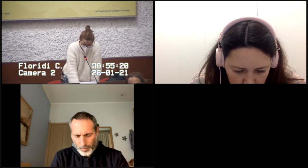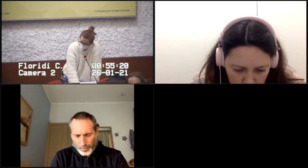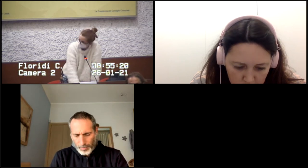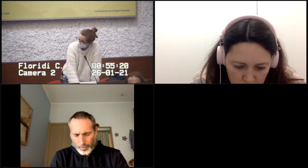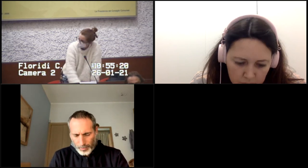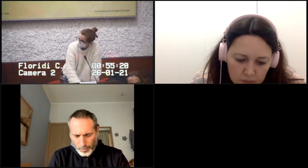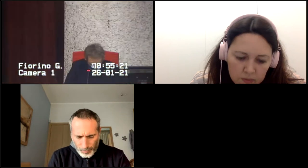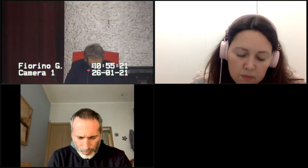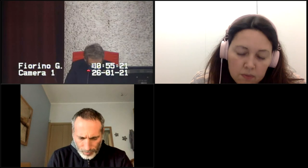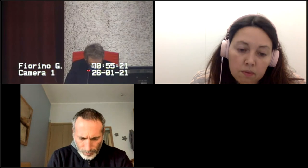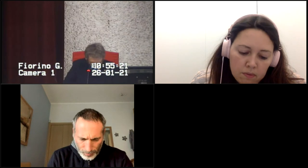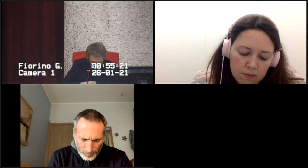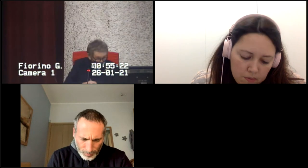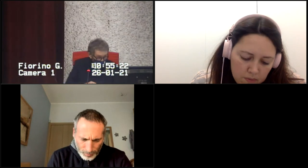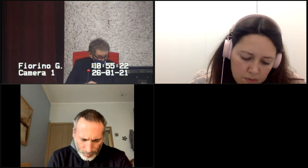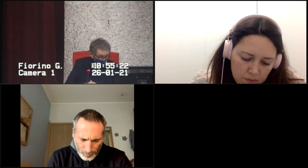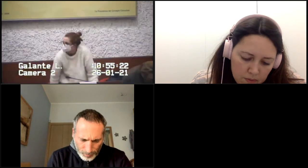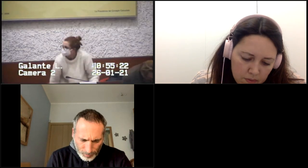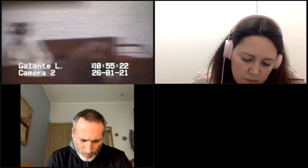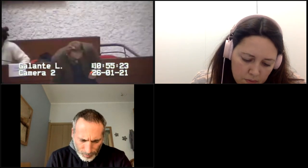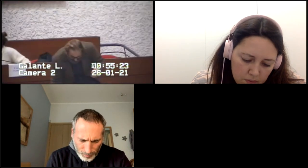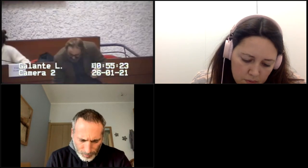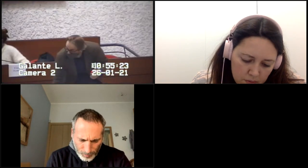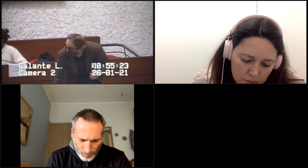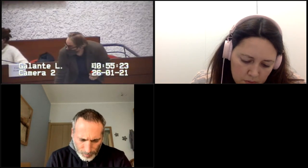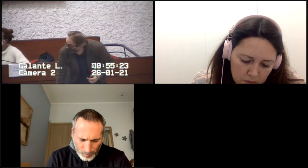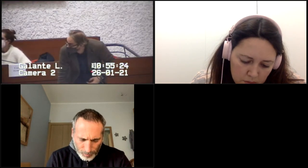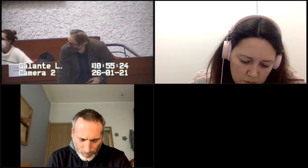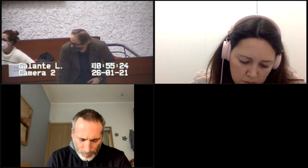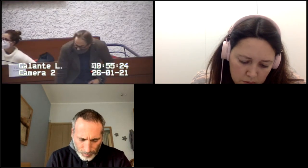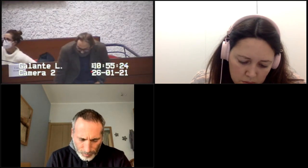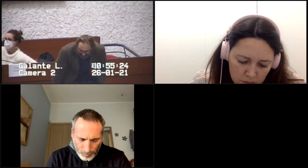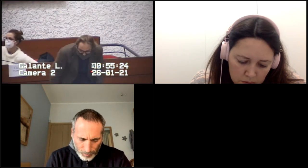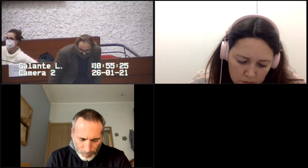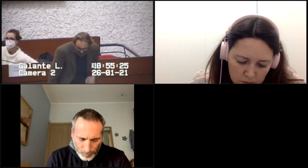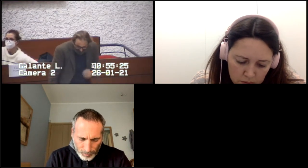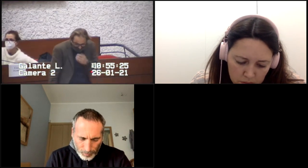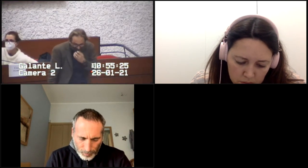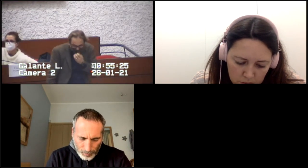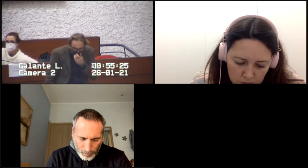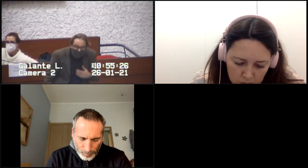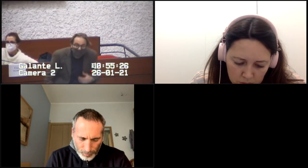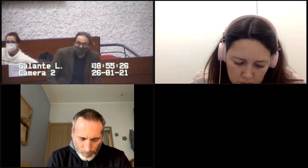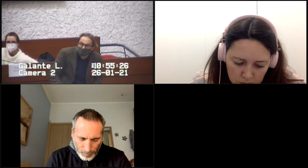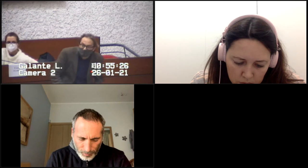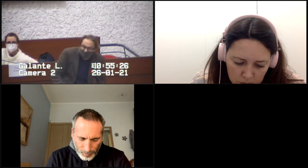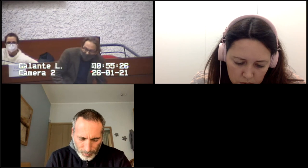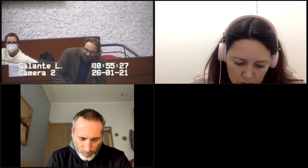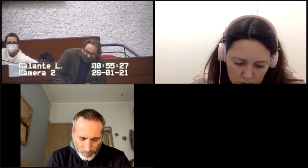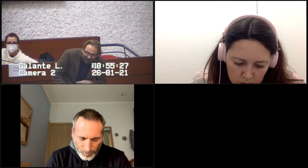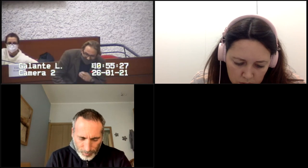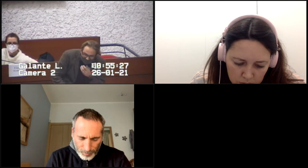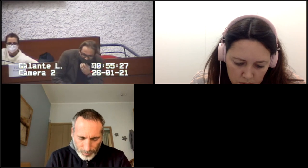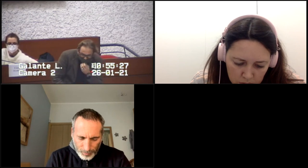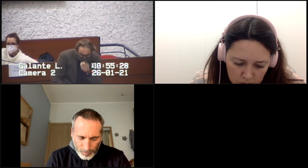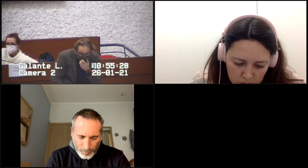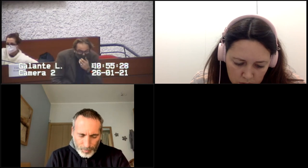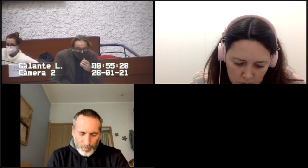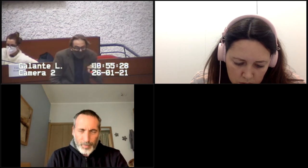posto. Movimento 5 Stelle, consigliere Galante. Grazie Presidente, il Movimento 5 Stelle non può che